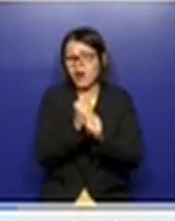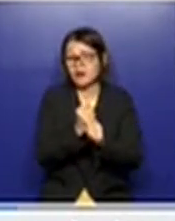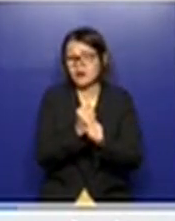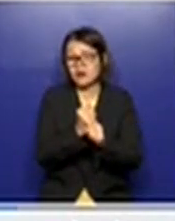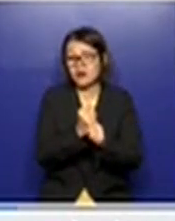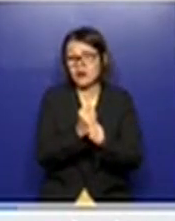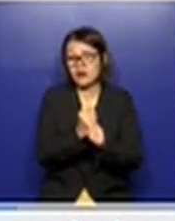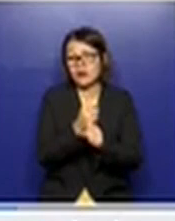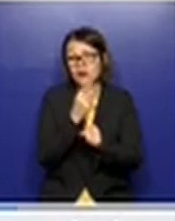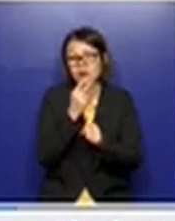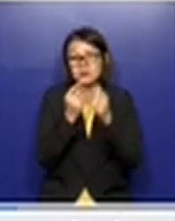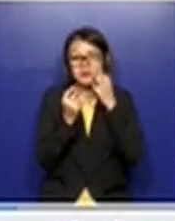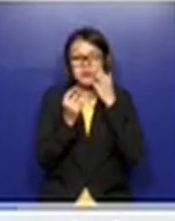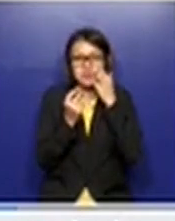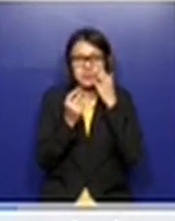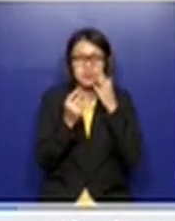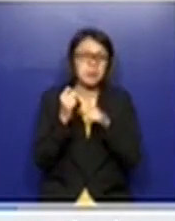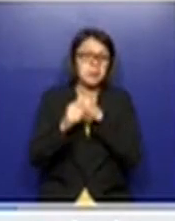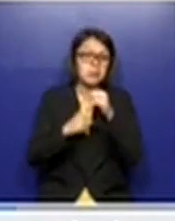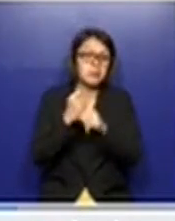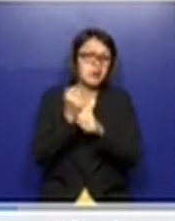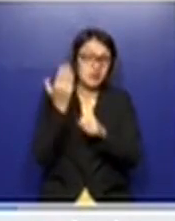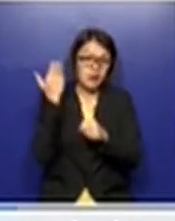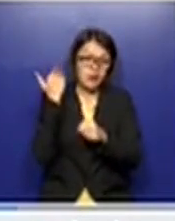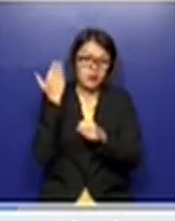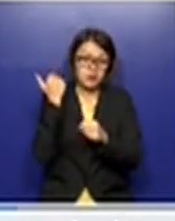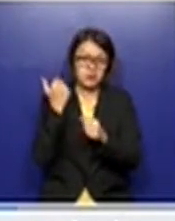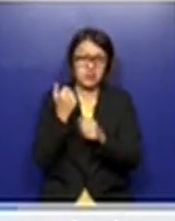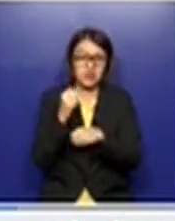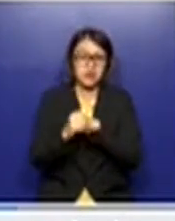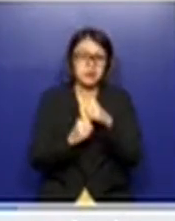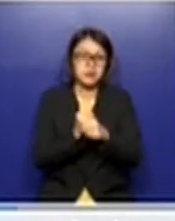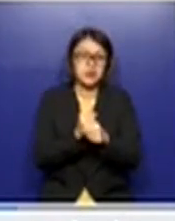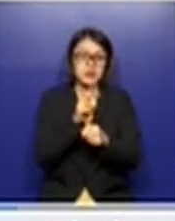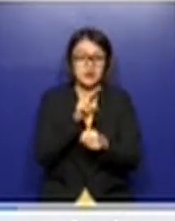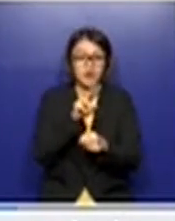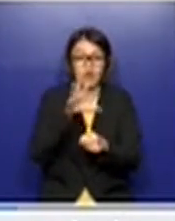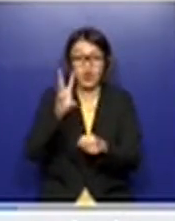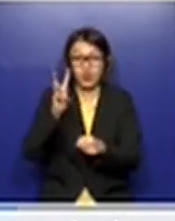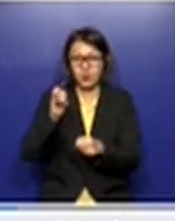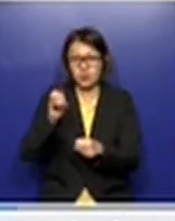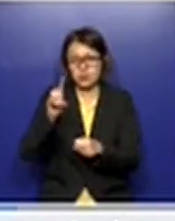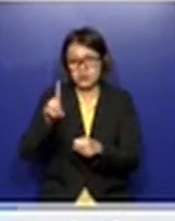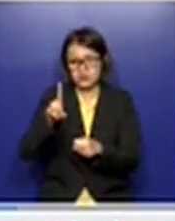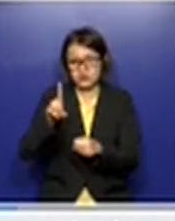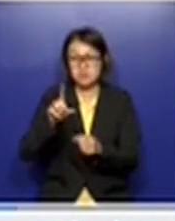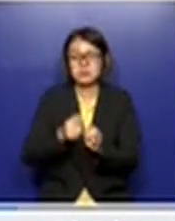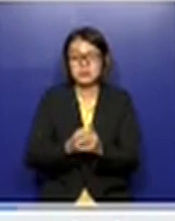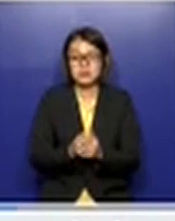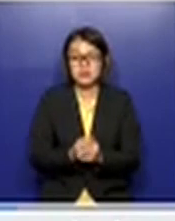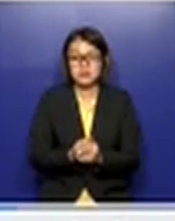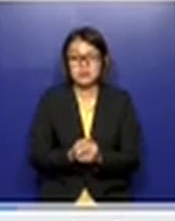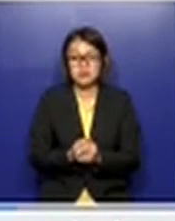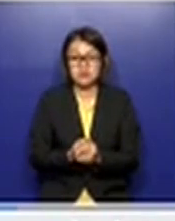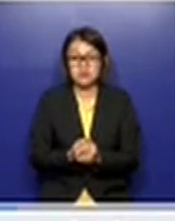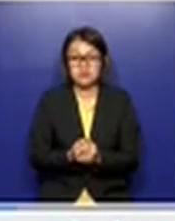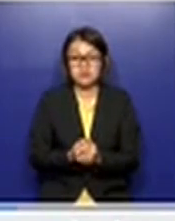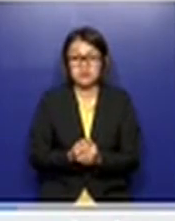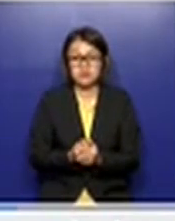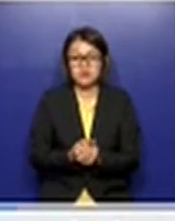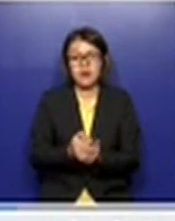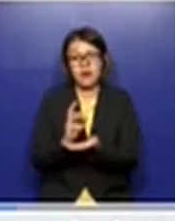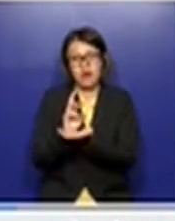ลงานของท่านปีที่แล้วเนี่ยปี61ของท่านผลงานปี61เนี่ยท่านได้รับราง